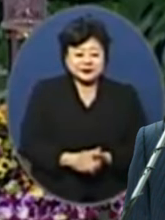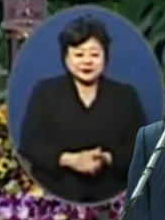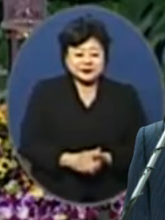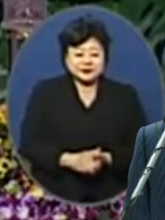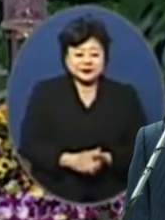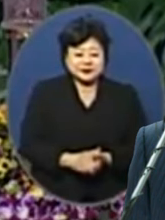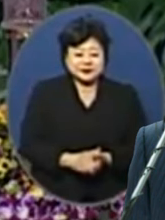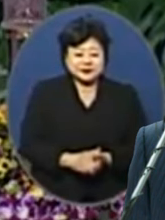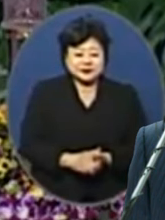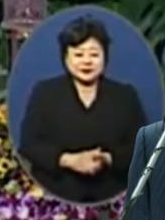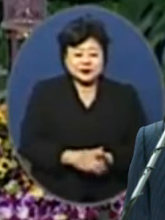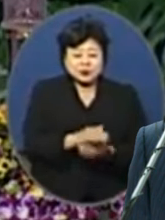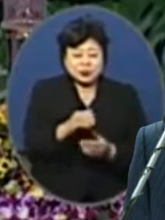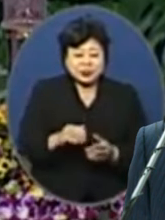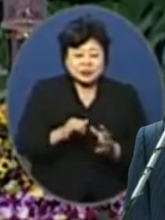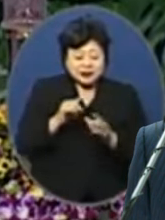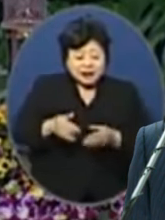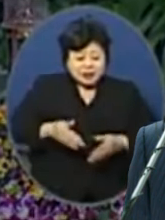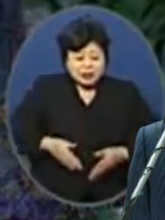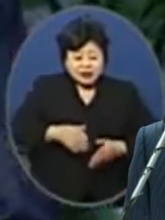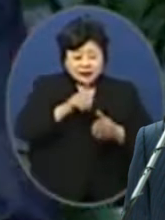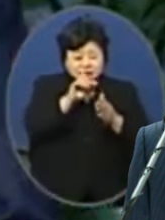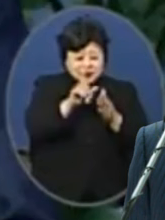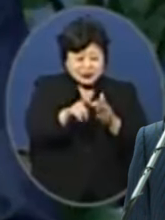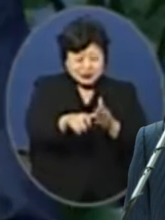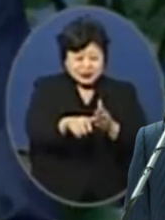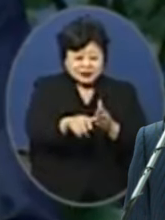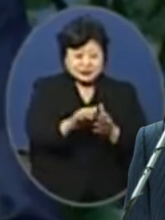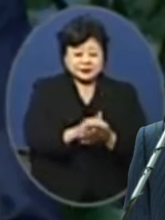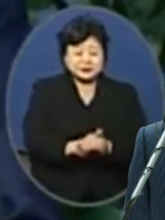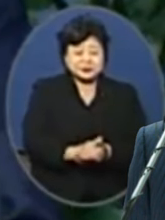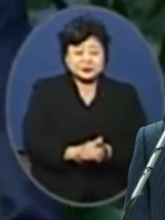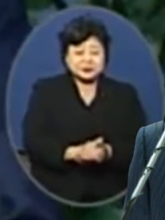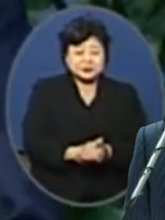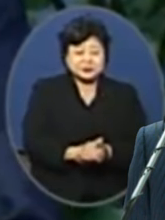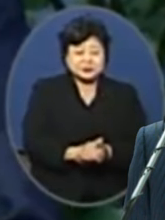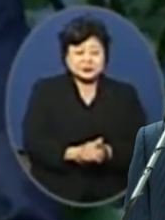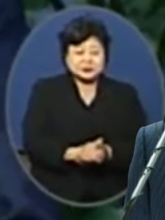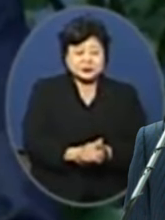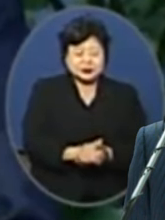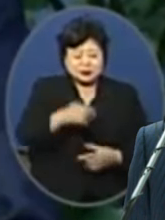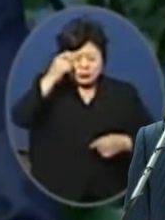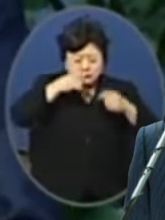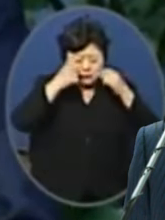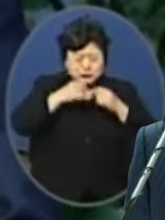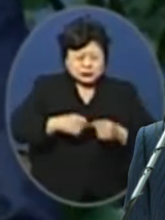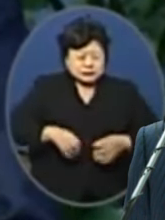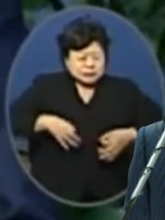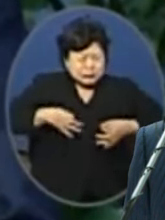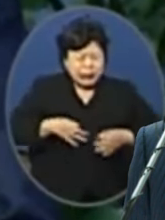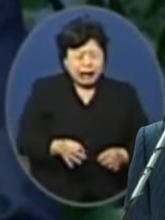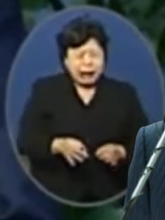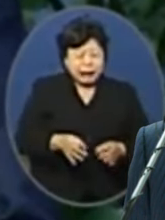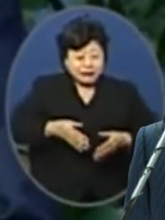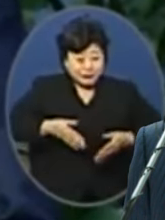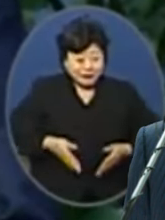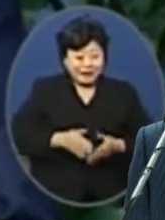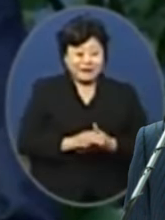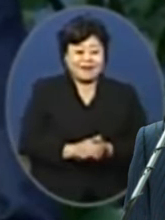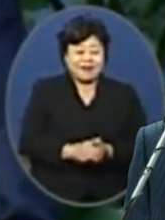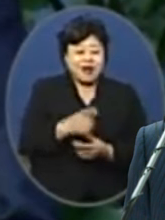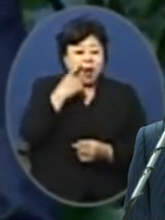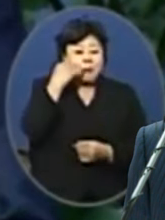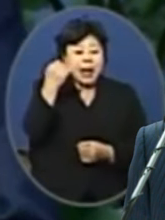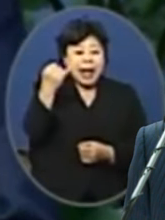것입니다 우리가 세상에 태어나서 고고의 울음소리를 내고